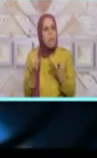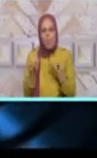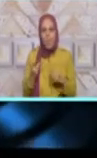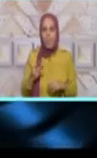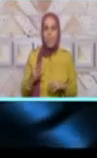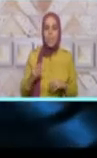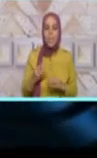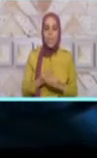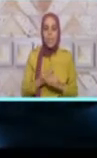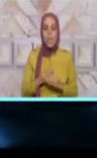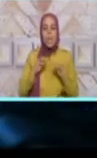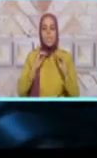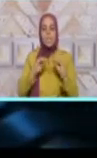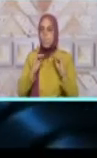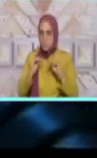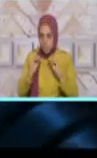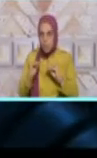هو توجيه